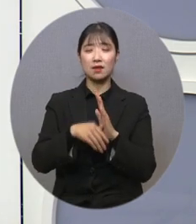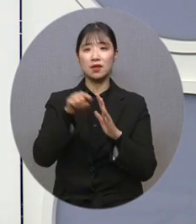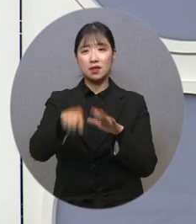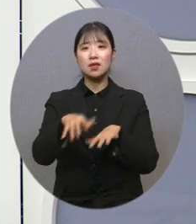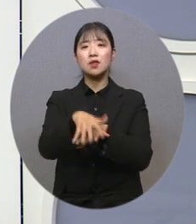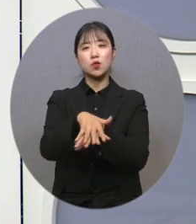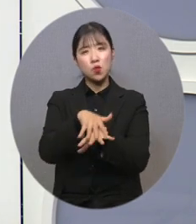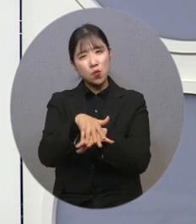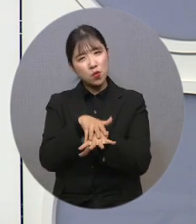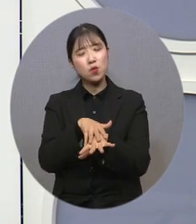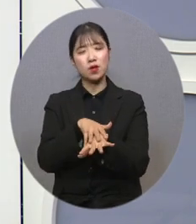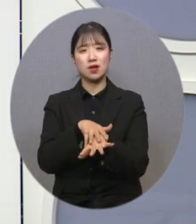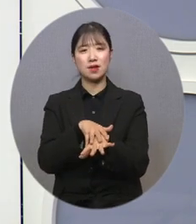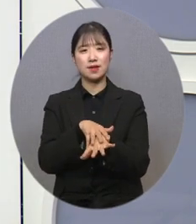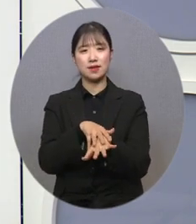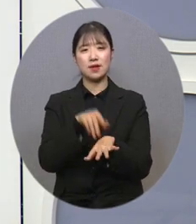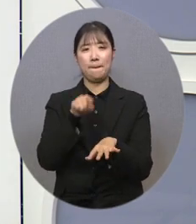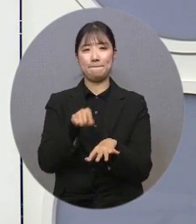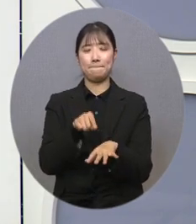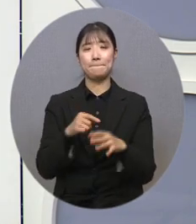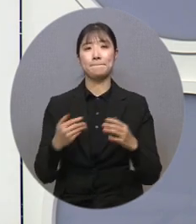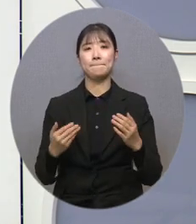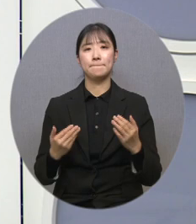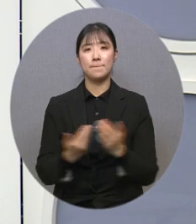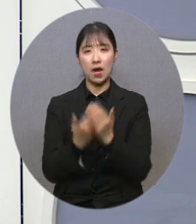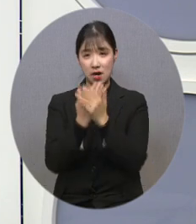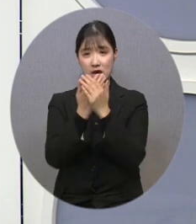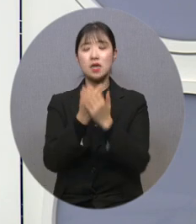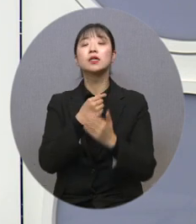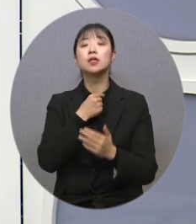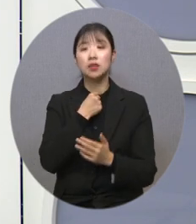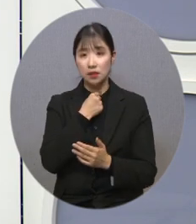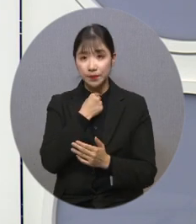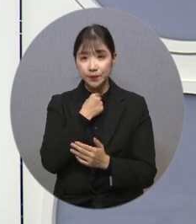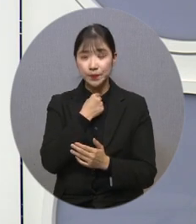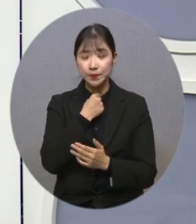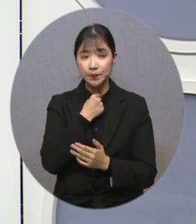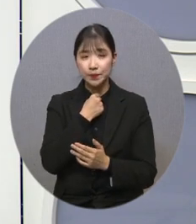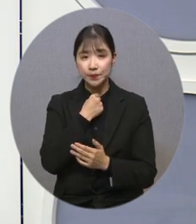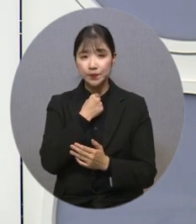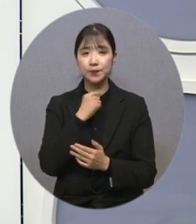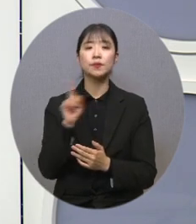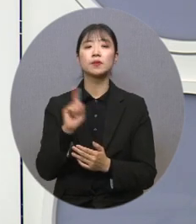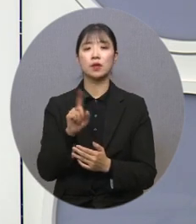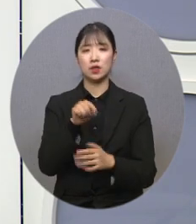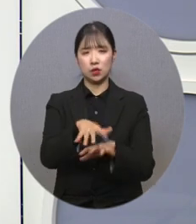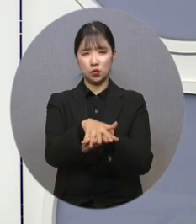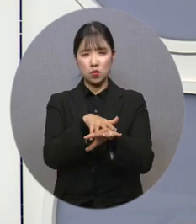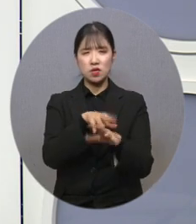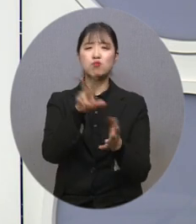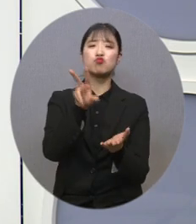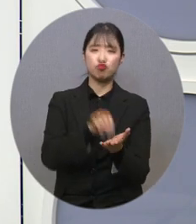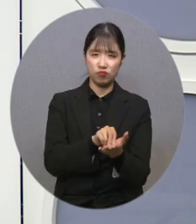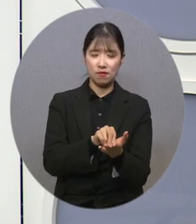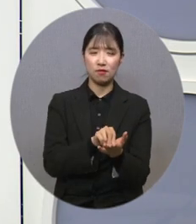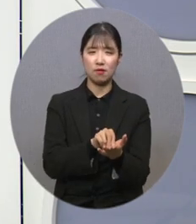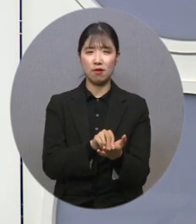어떤 조직이든 그 조직이 발전하기 위해서는 그 조직의